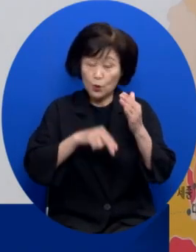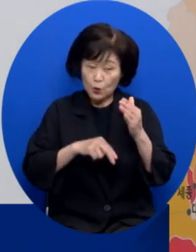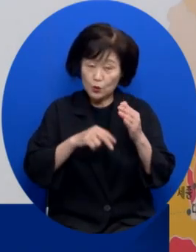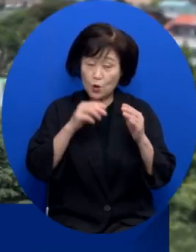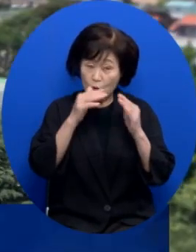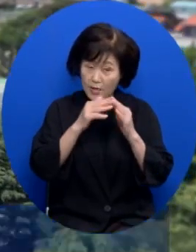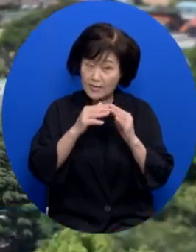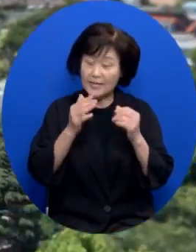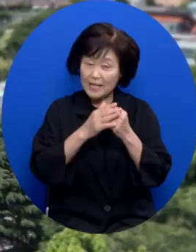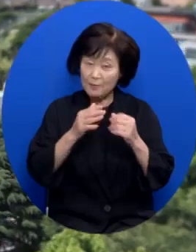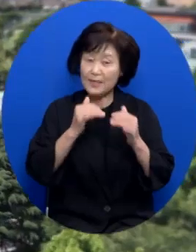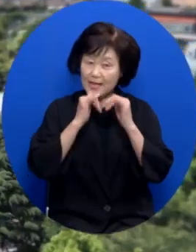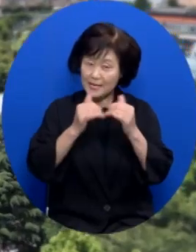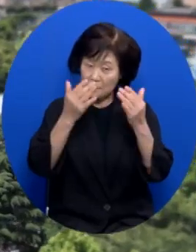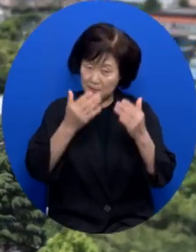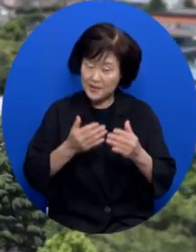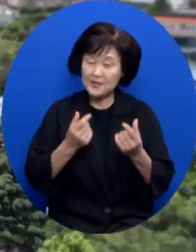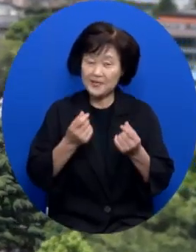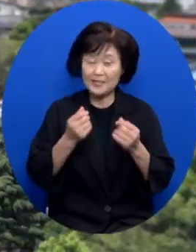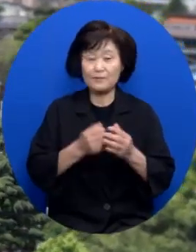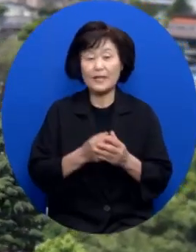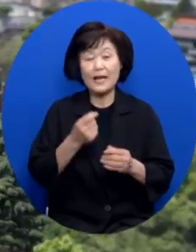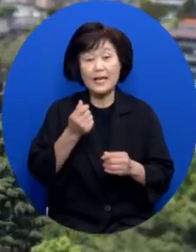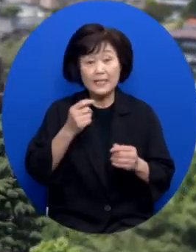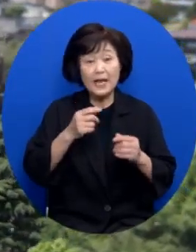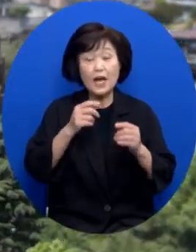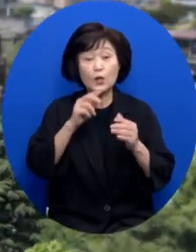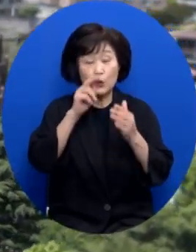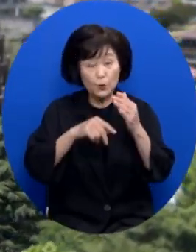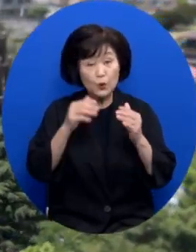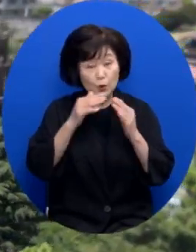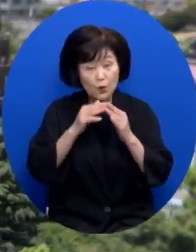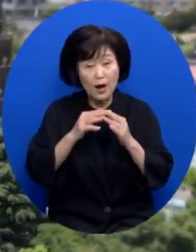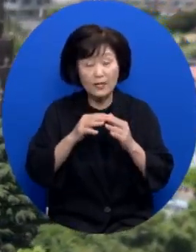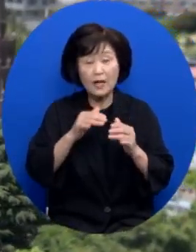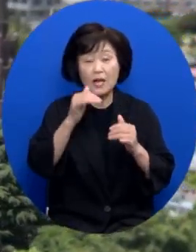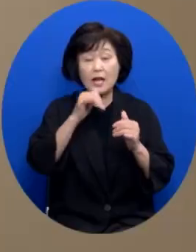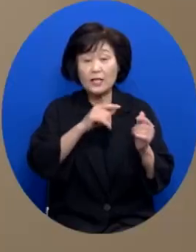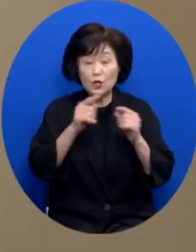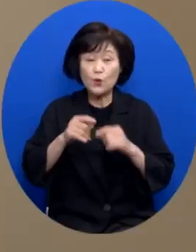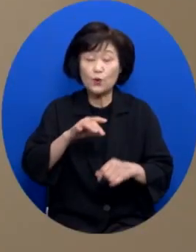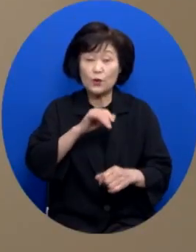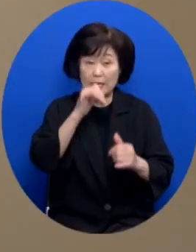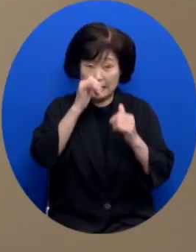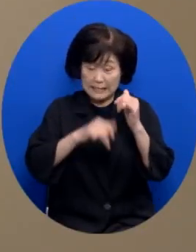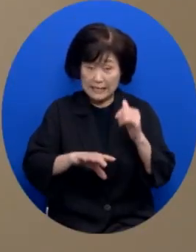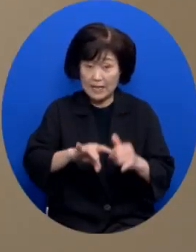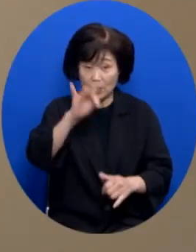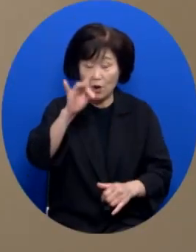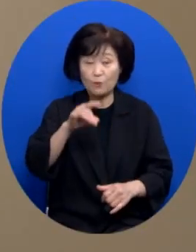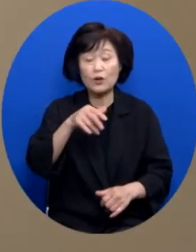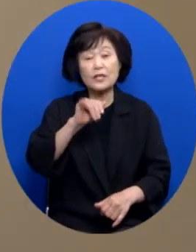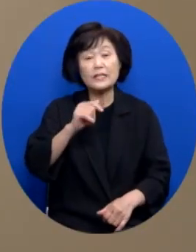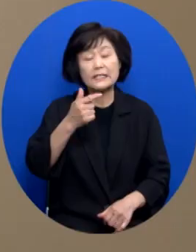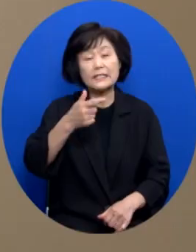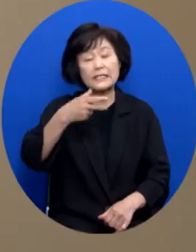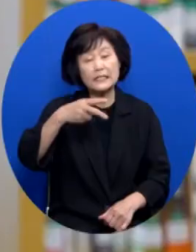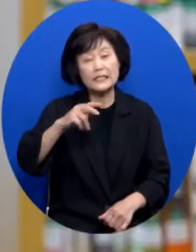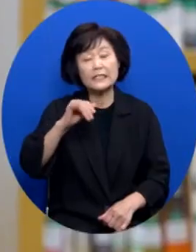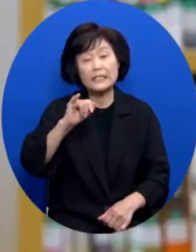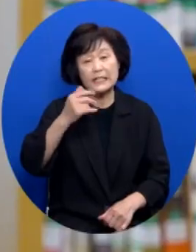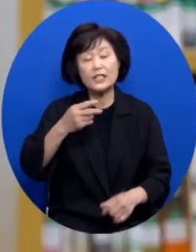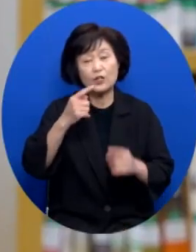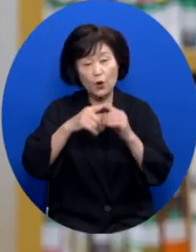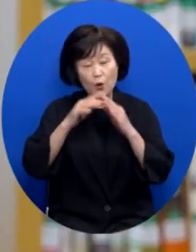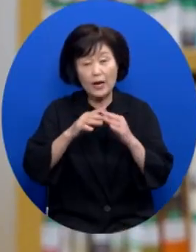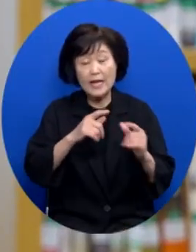같습니다. 곰솔나무 작은 도서관은 전주 최초의 사립 작은 도서관으로 전주 신일교회가 지역을 섬기기